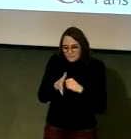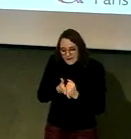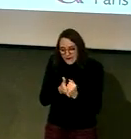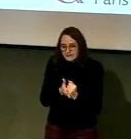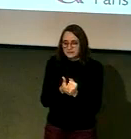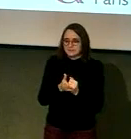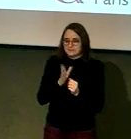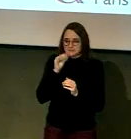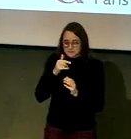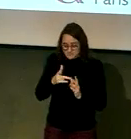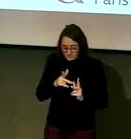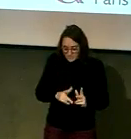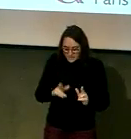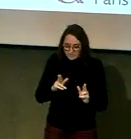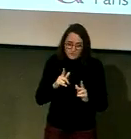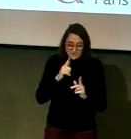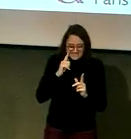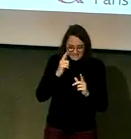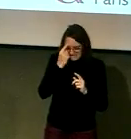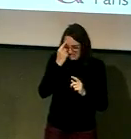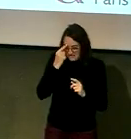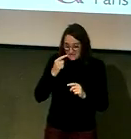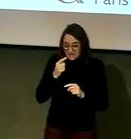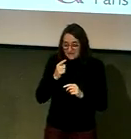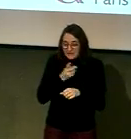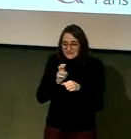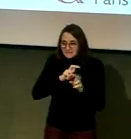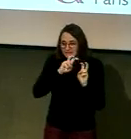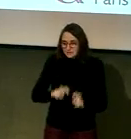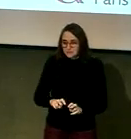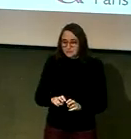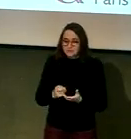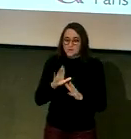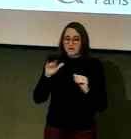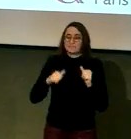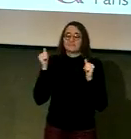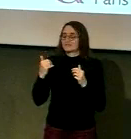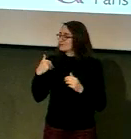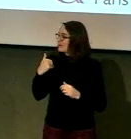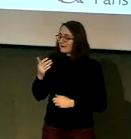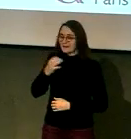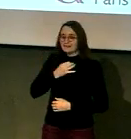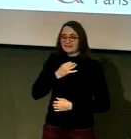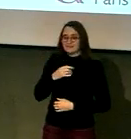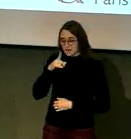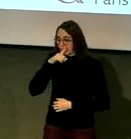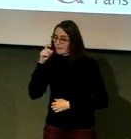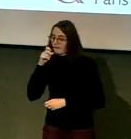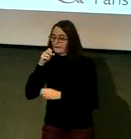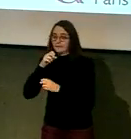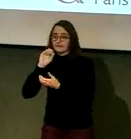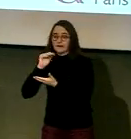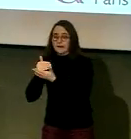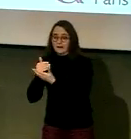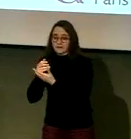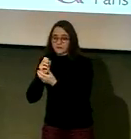pendant l'accompagnement, de bien orienter pour ne pas faire les vases communicantes, comme Laurence a cité au début. Pour une femme